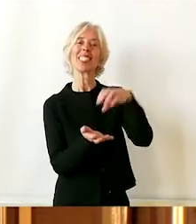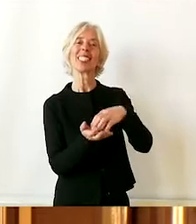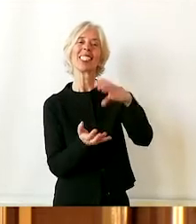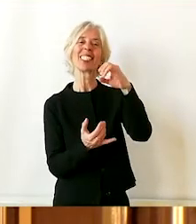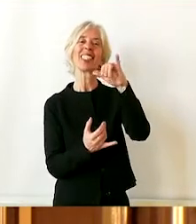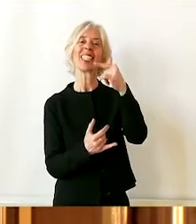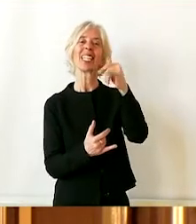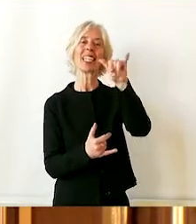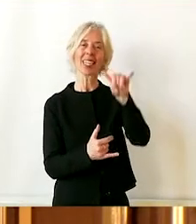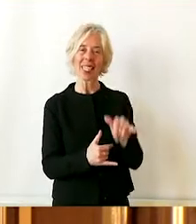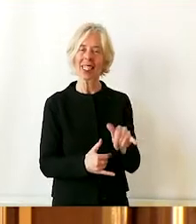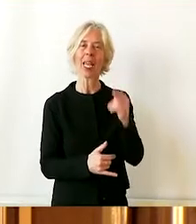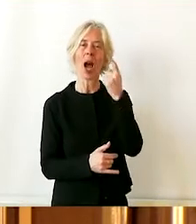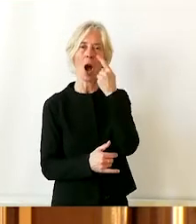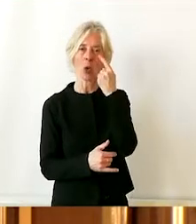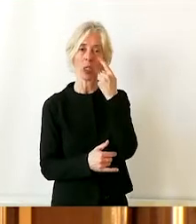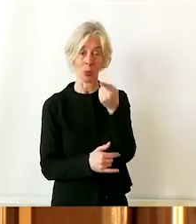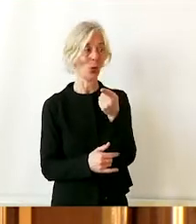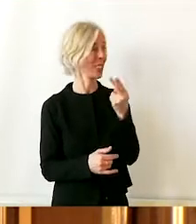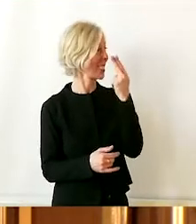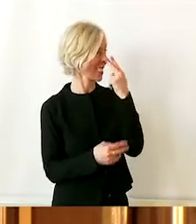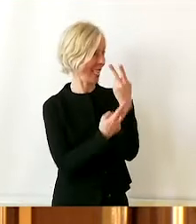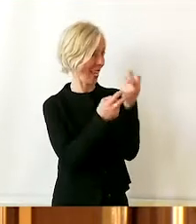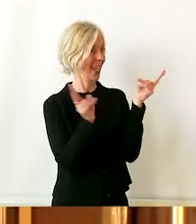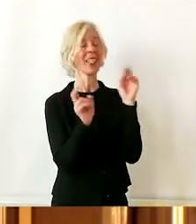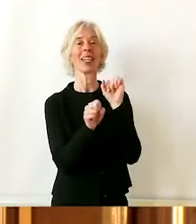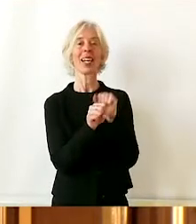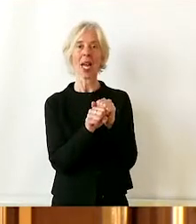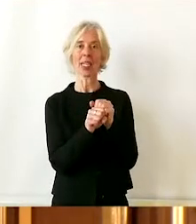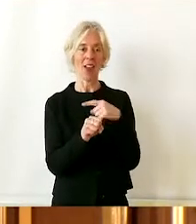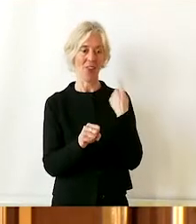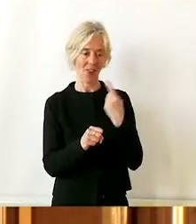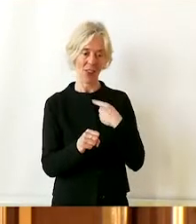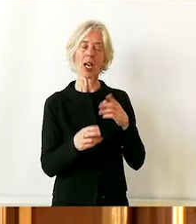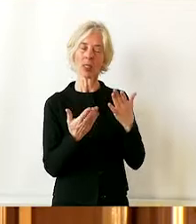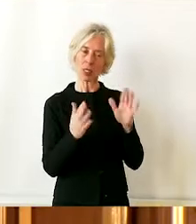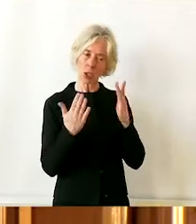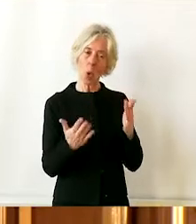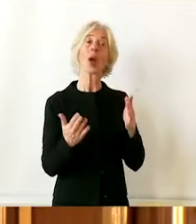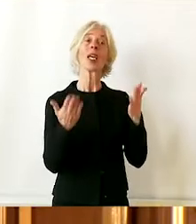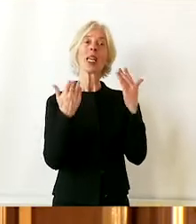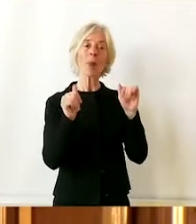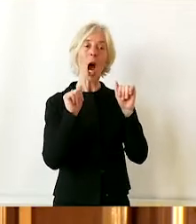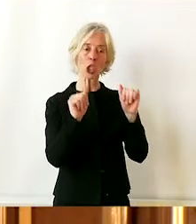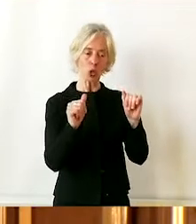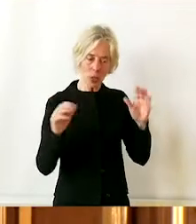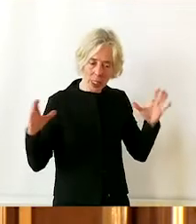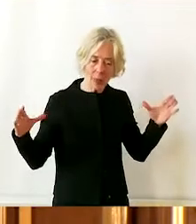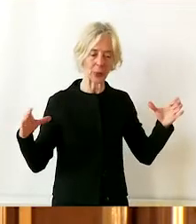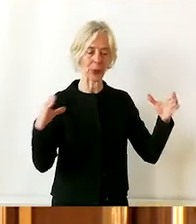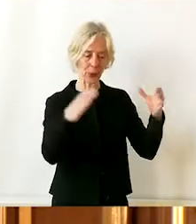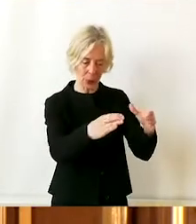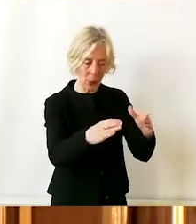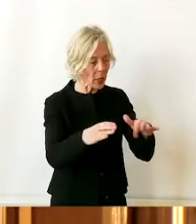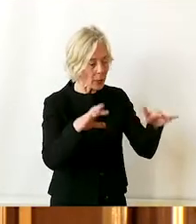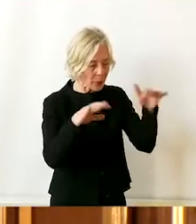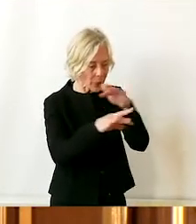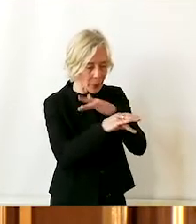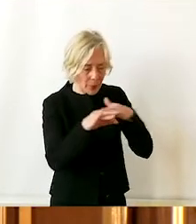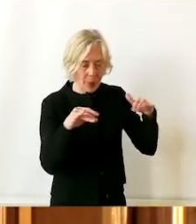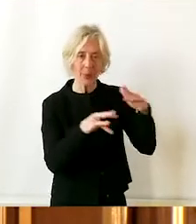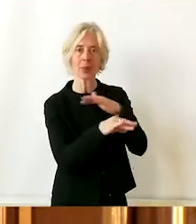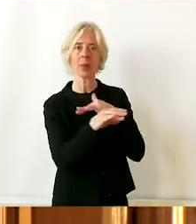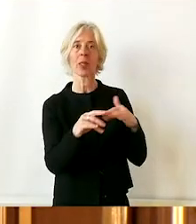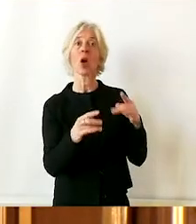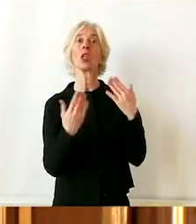Aufstellern, wo wir als Stadt Augsburg auch unsere Klimaschutzaktivitäten bündeln. Und da zeigen wir eben Orientierung und Handlungsmöglichkeiten